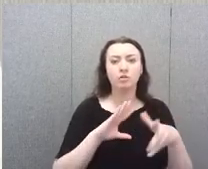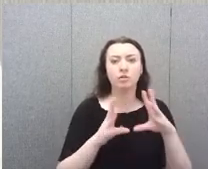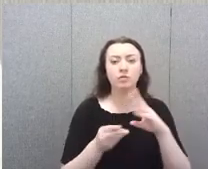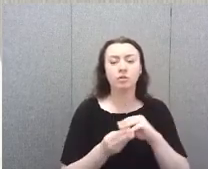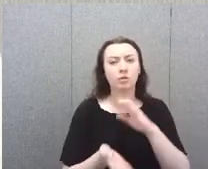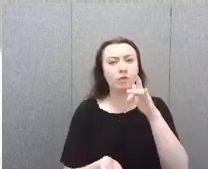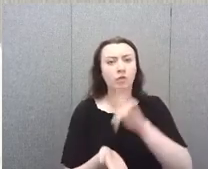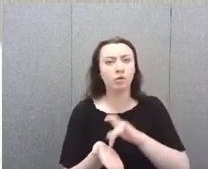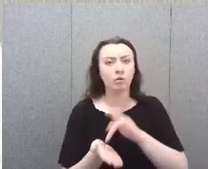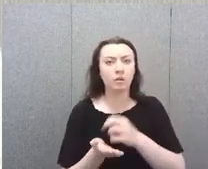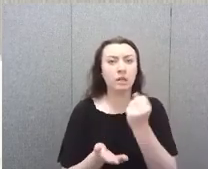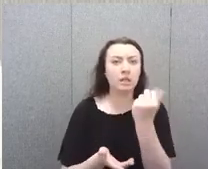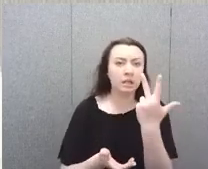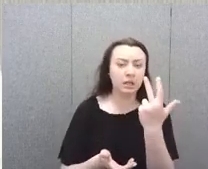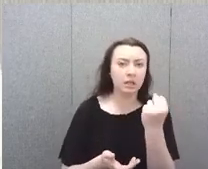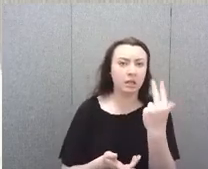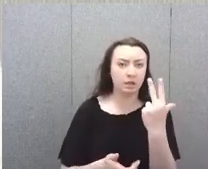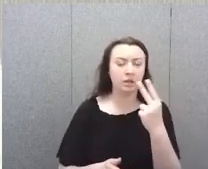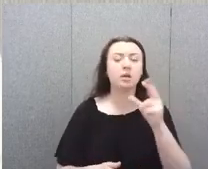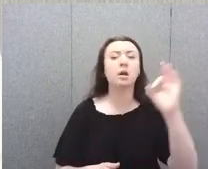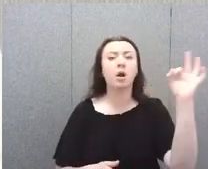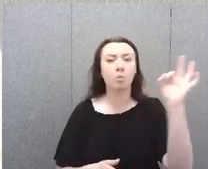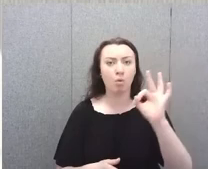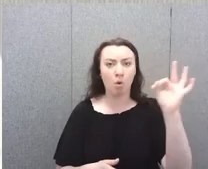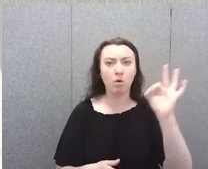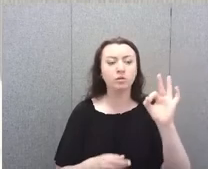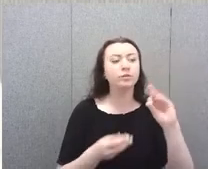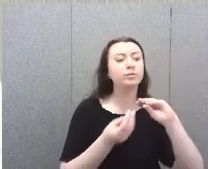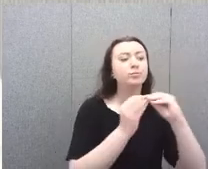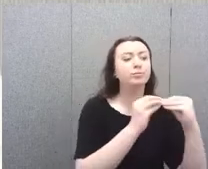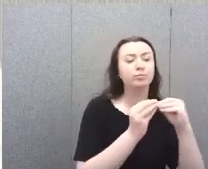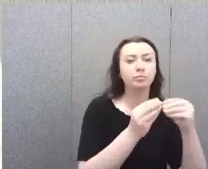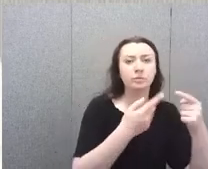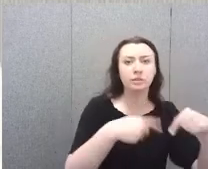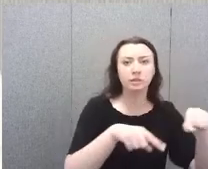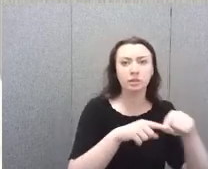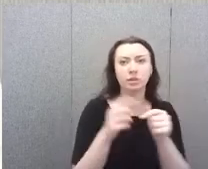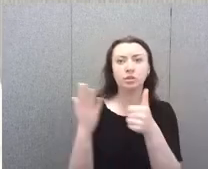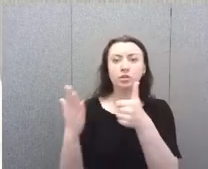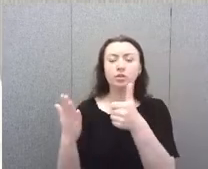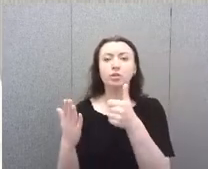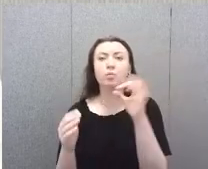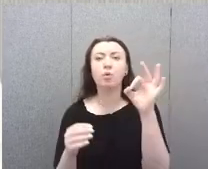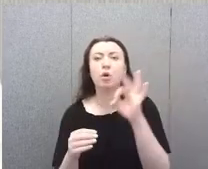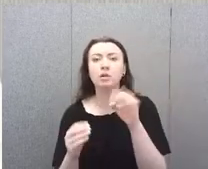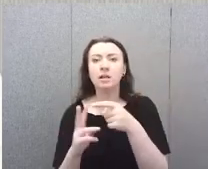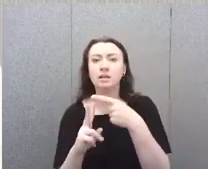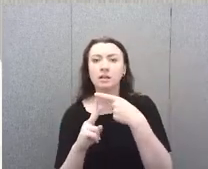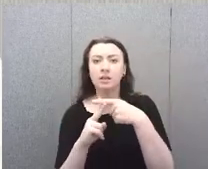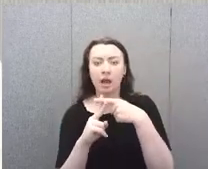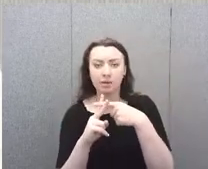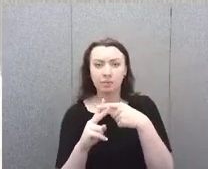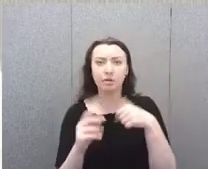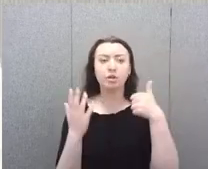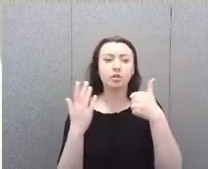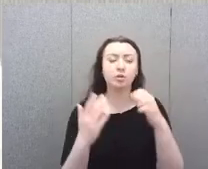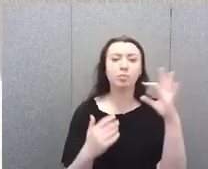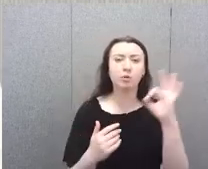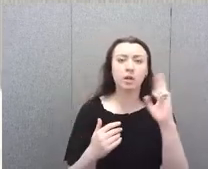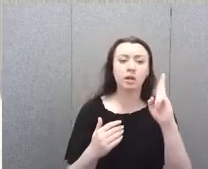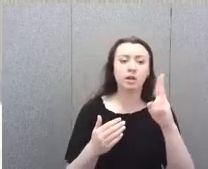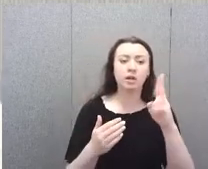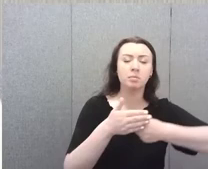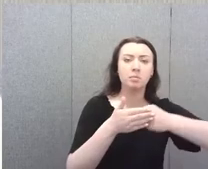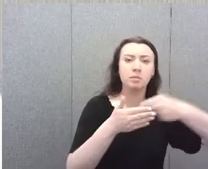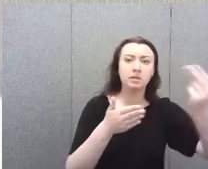часть женщин составляла в среднем 13% среди тех, кто садился за стол переговоров, 6%